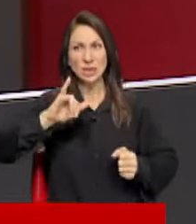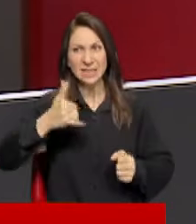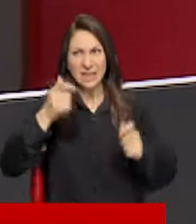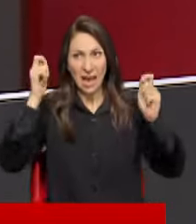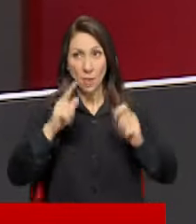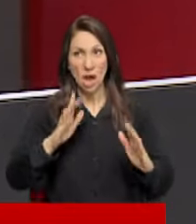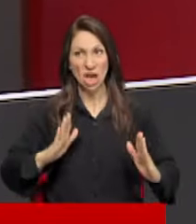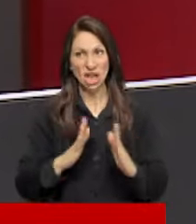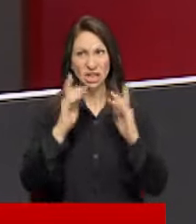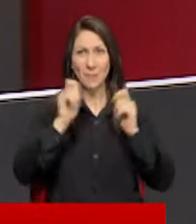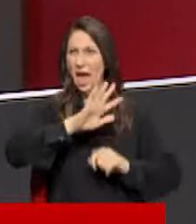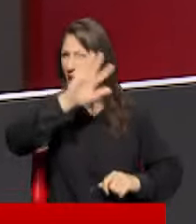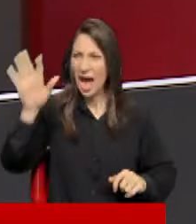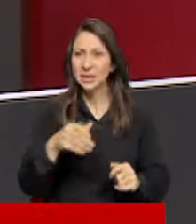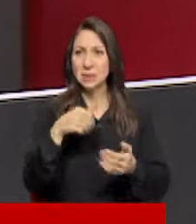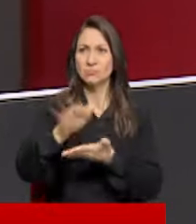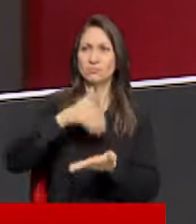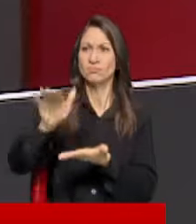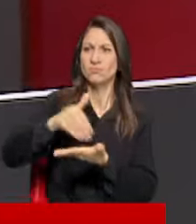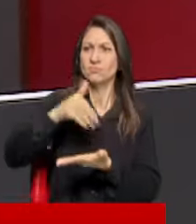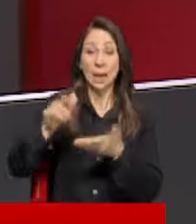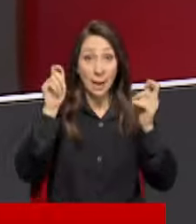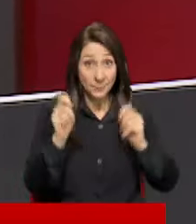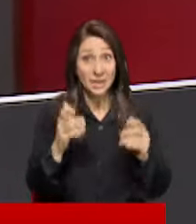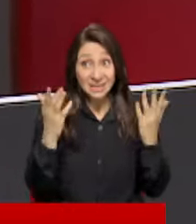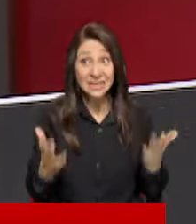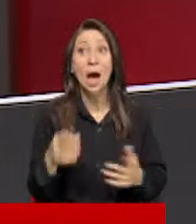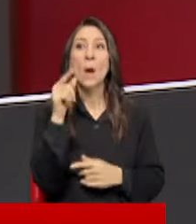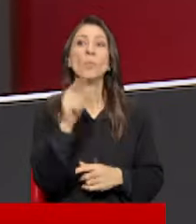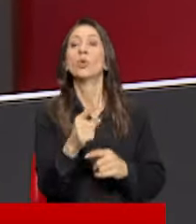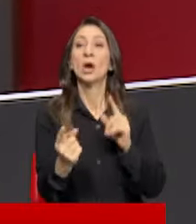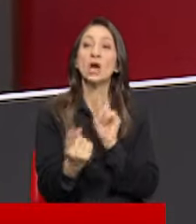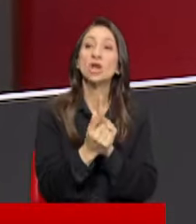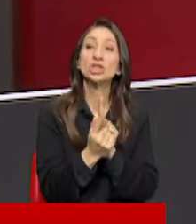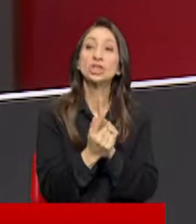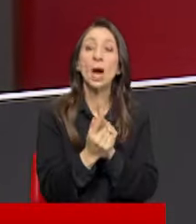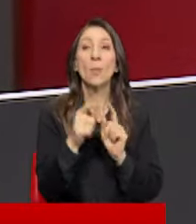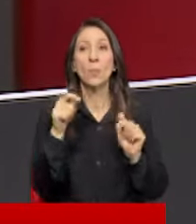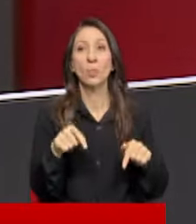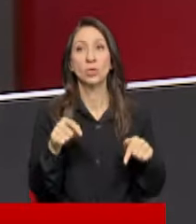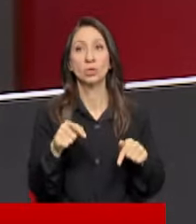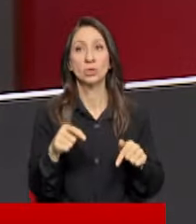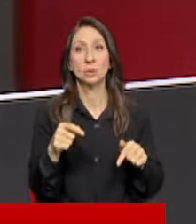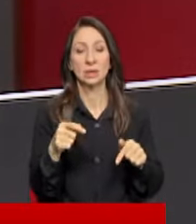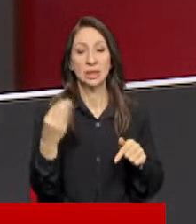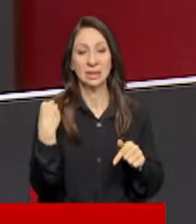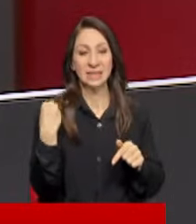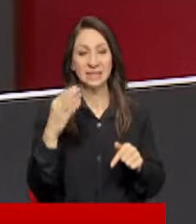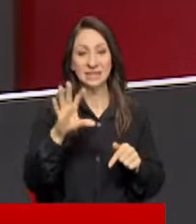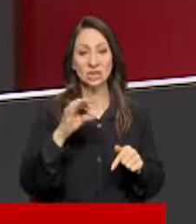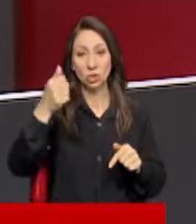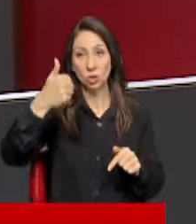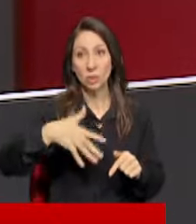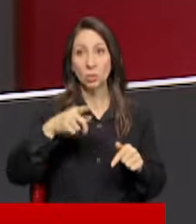uyguladı, buna karşı çıkan herkesi partiden ihraç ettiyse bunun karşılığı da bugün yeni seçilecek